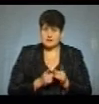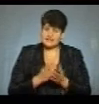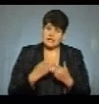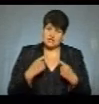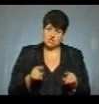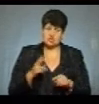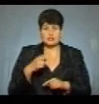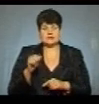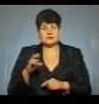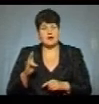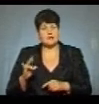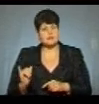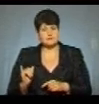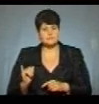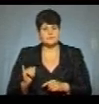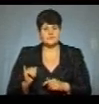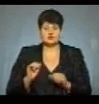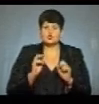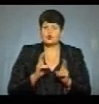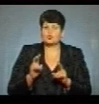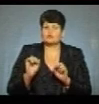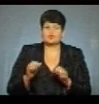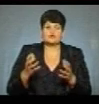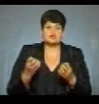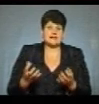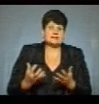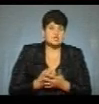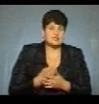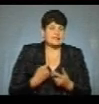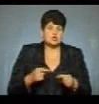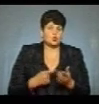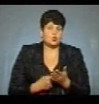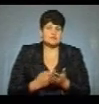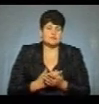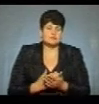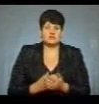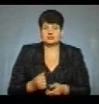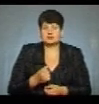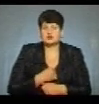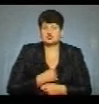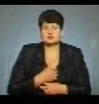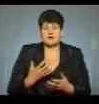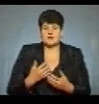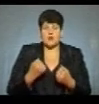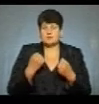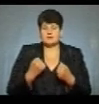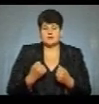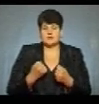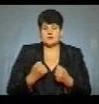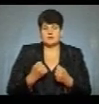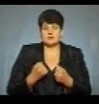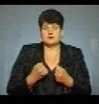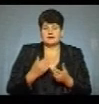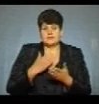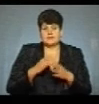інші дані, чи когось, можливо, ще знайшли інші докази? На жаль, я обтяжений